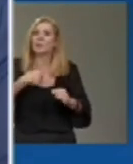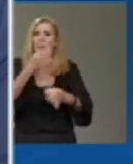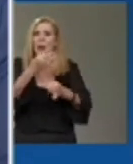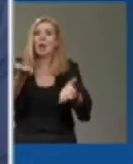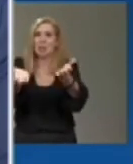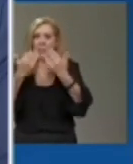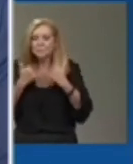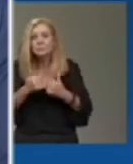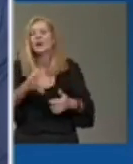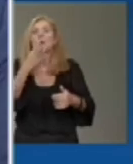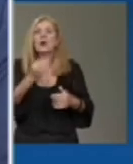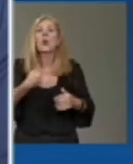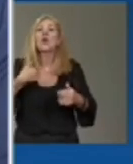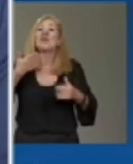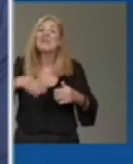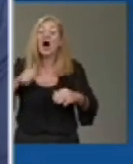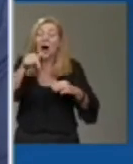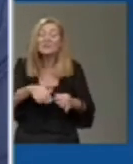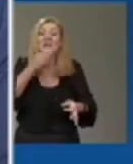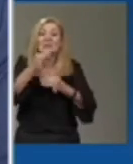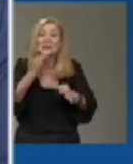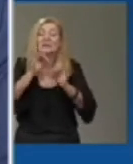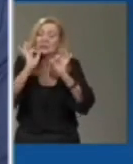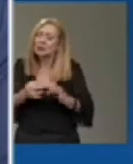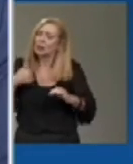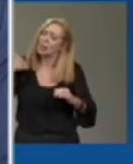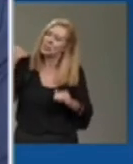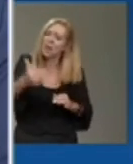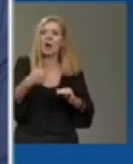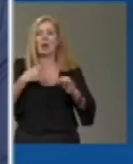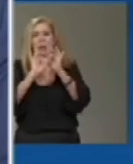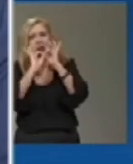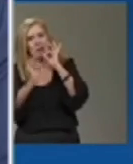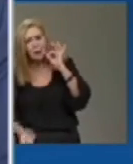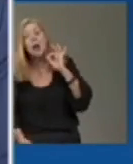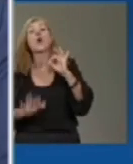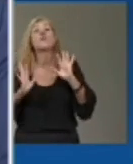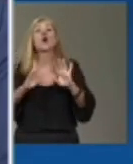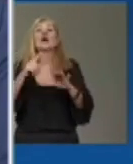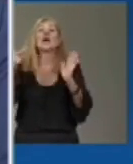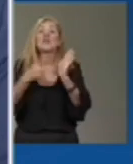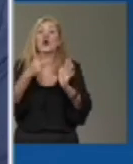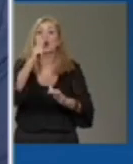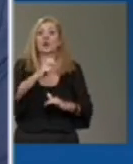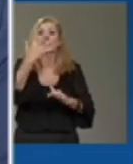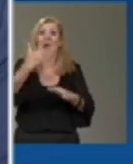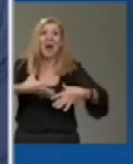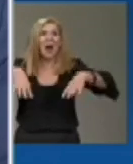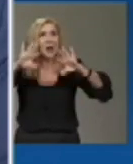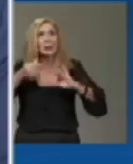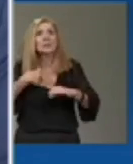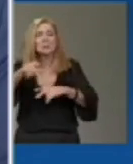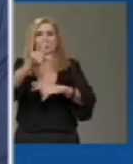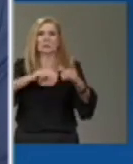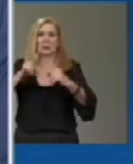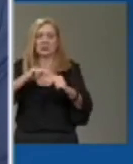εργάζονται στο στο δημόσιο υπήρχε και μία ανακοίνωση της της αδδ αναφορικά με έγινε και λόγος